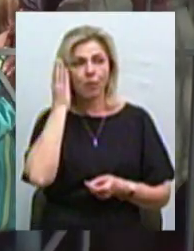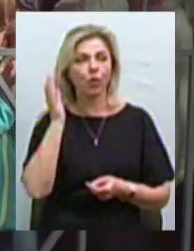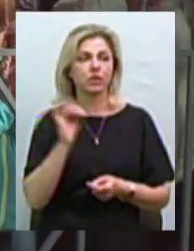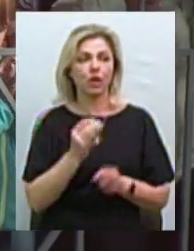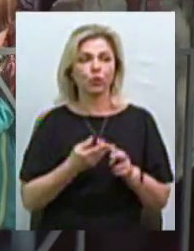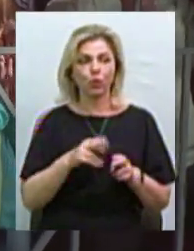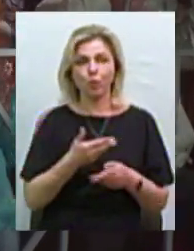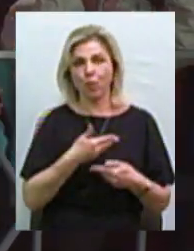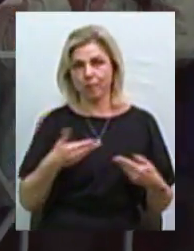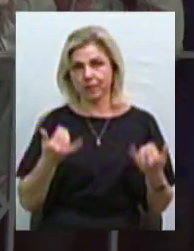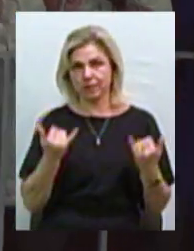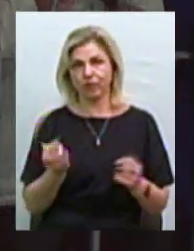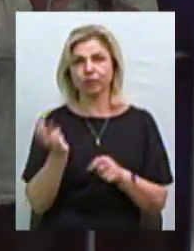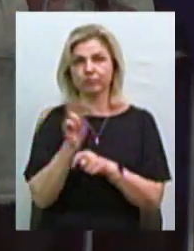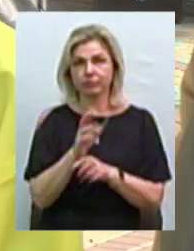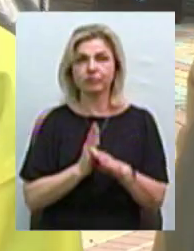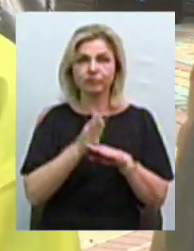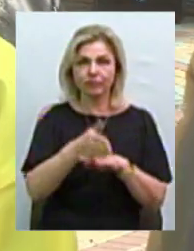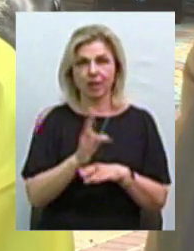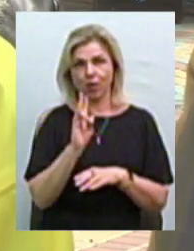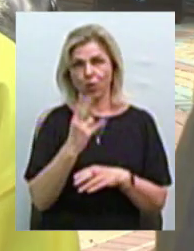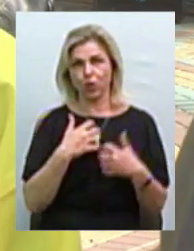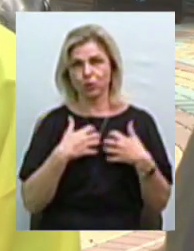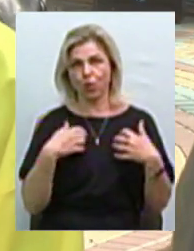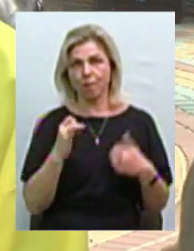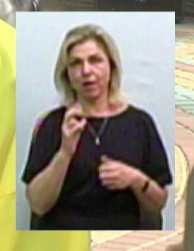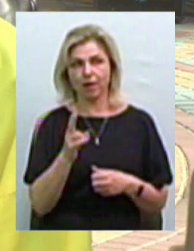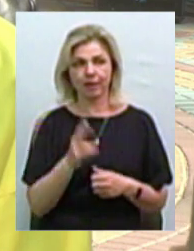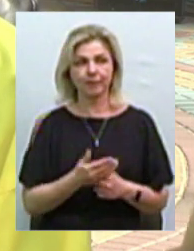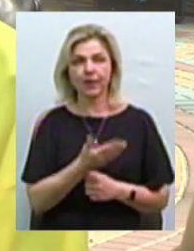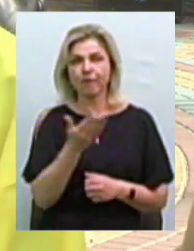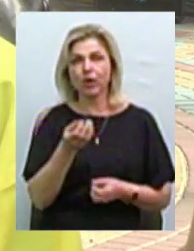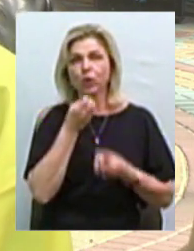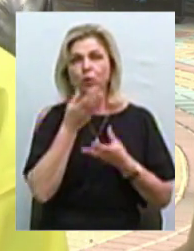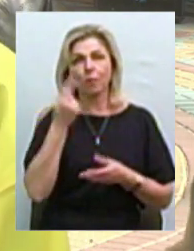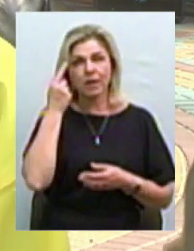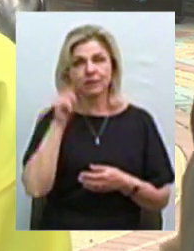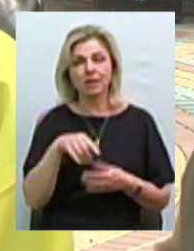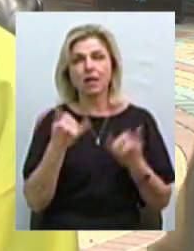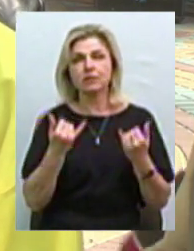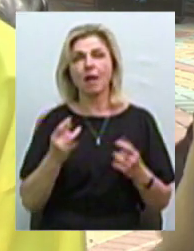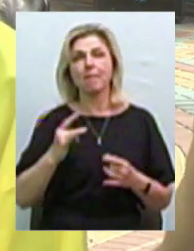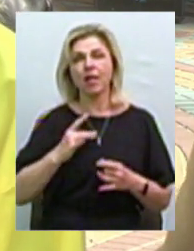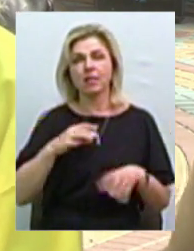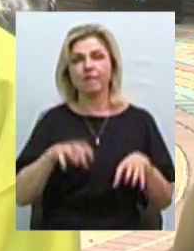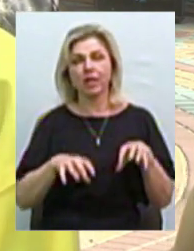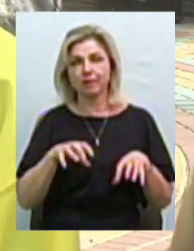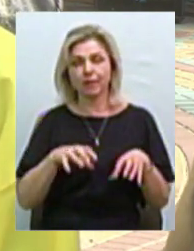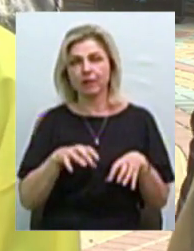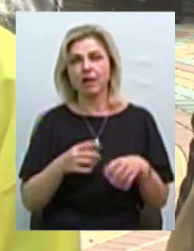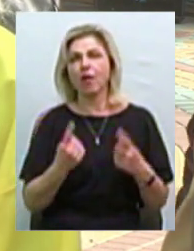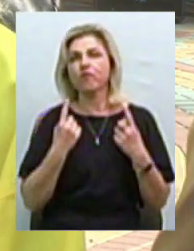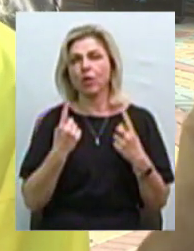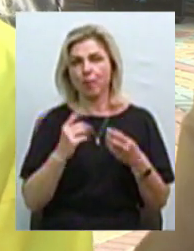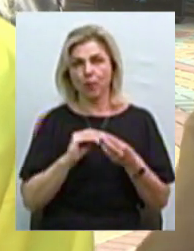ми сьогодні відвідали Миколаївський зоопарк. Як, я думаю, ви добре знаєте, зараз білі ведмеді стоять перед тою